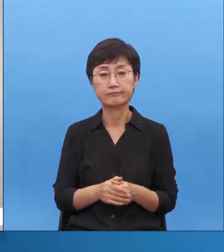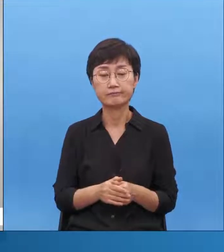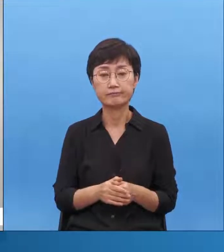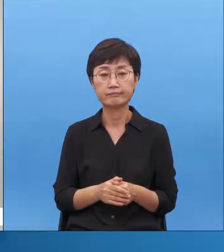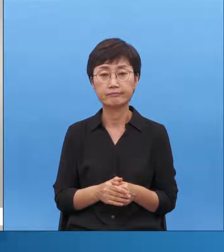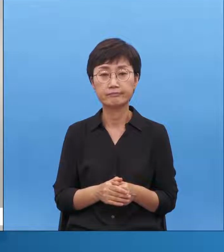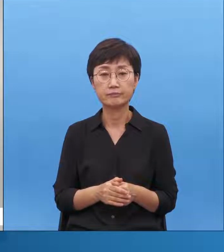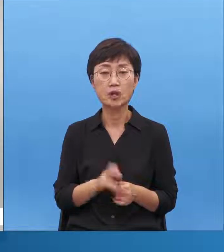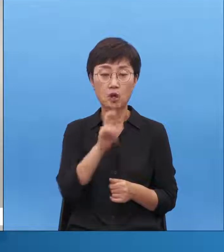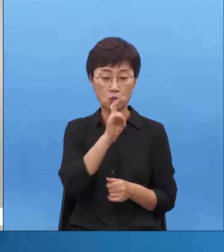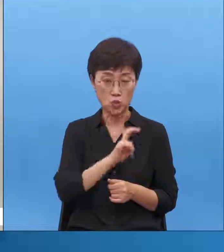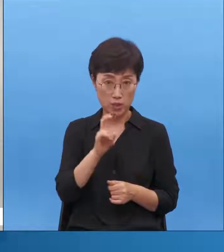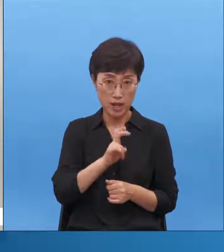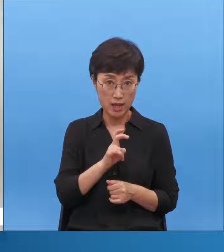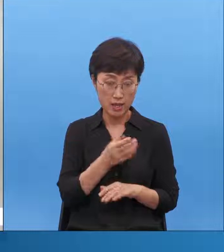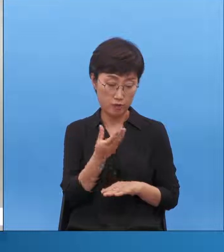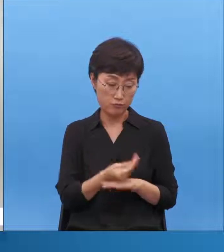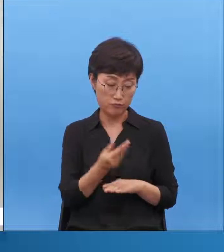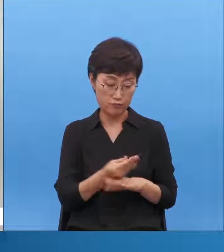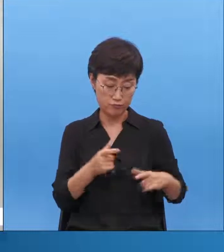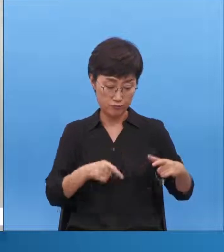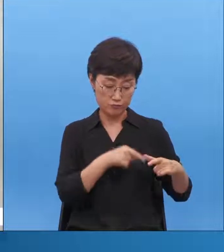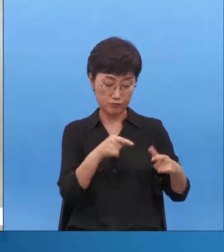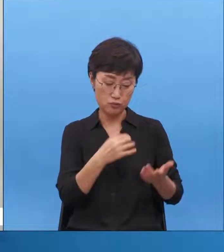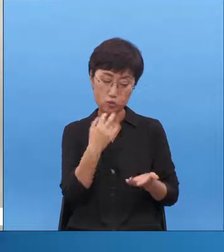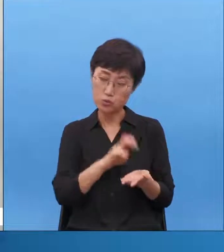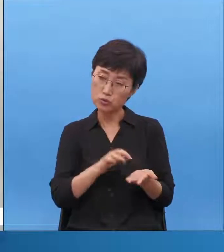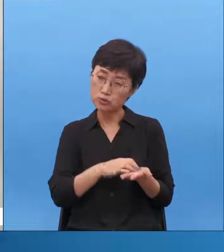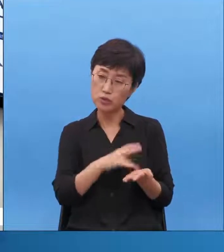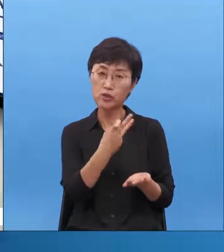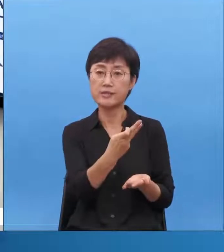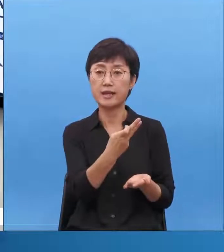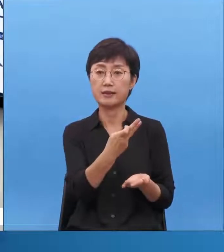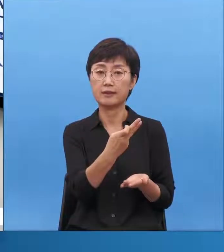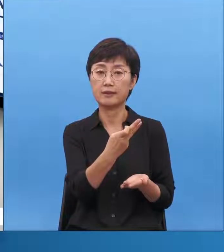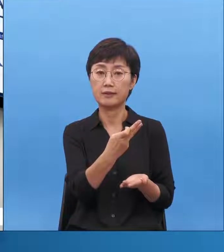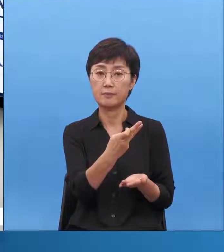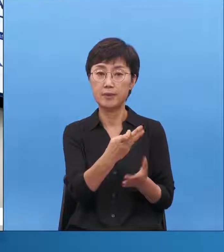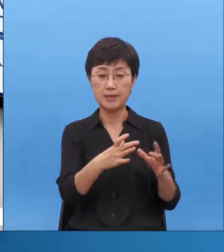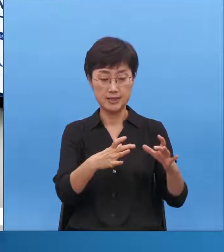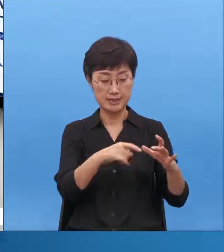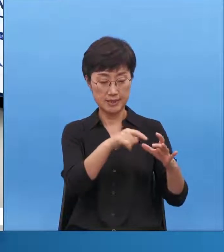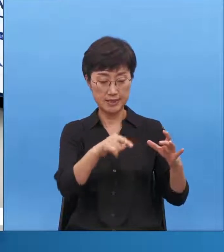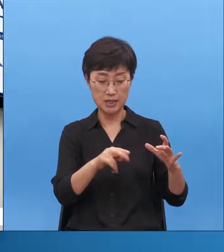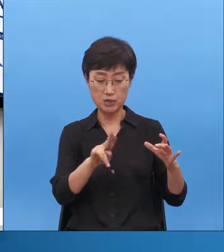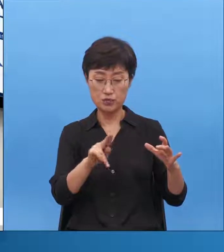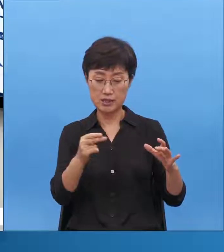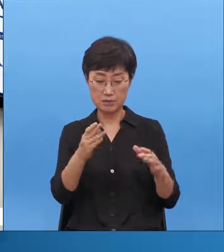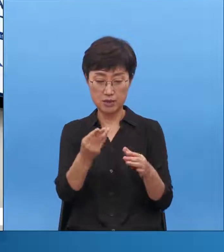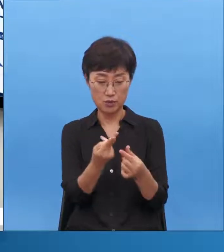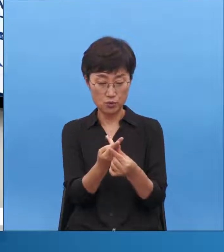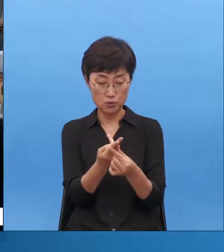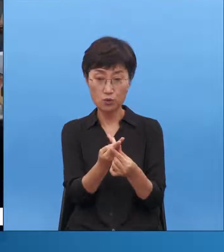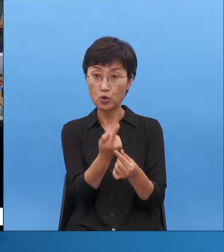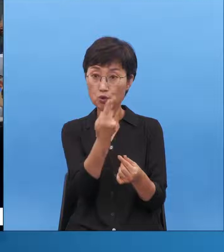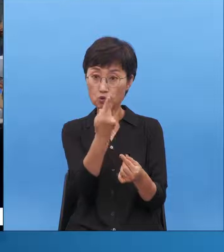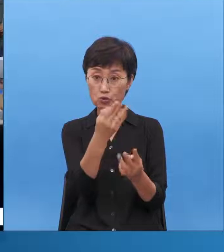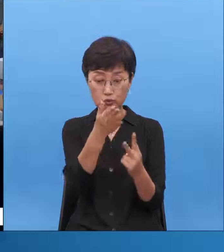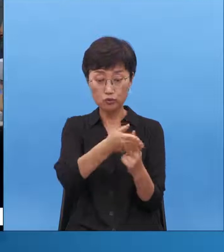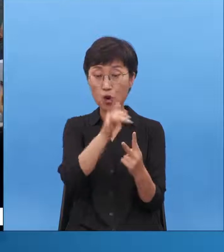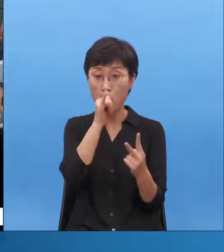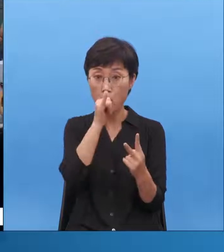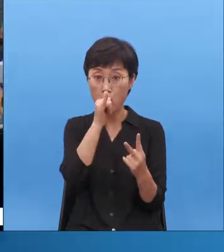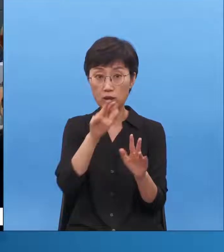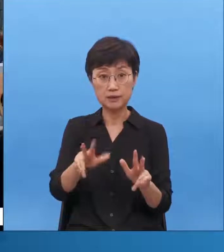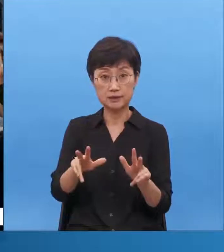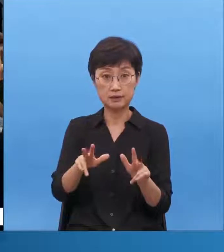WRC 주제곡 렘넌트 24 등 13곡이 담긴 이번 앨범은 CD와 USB 두 가지로 제작됐으며 현재